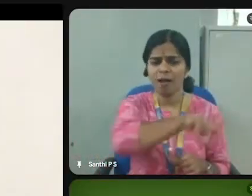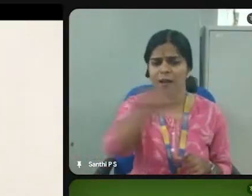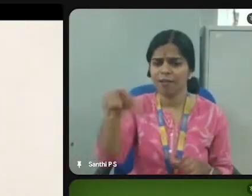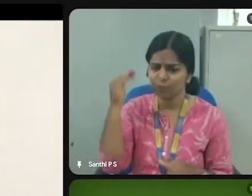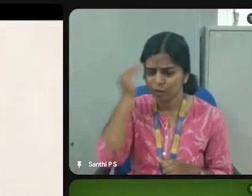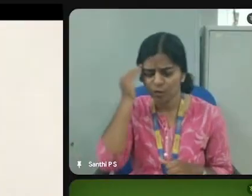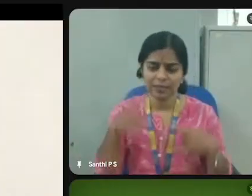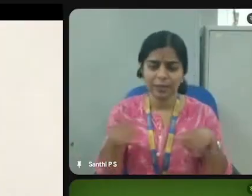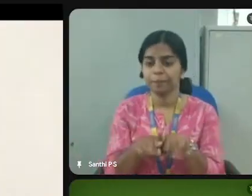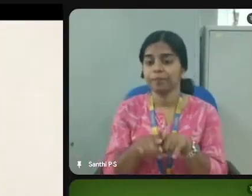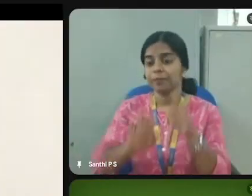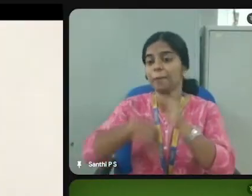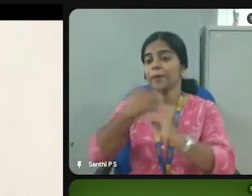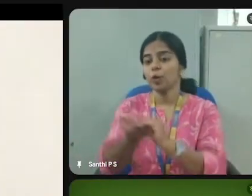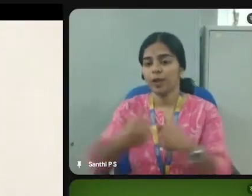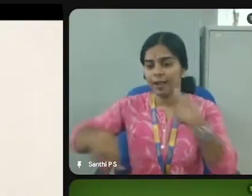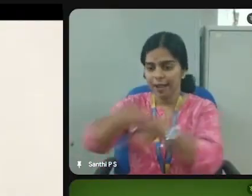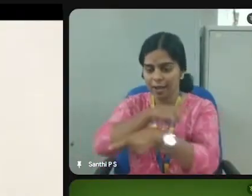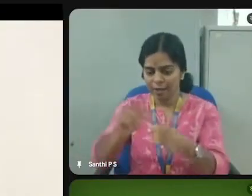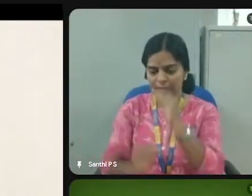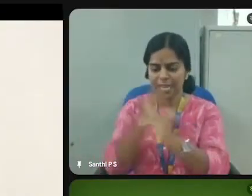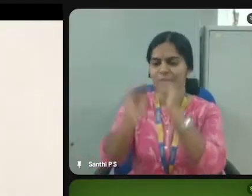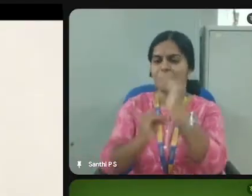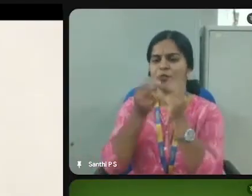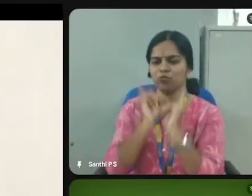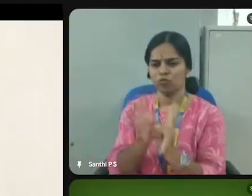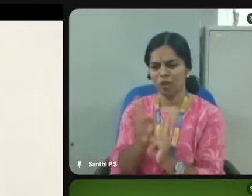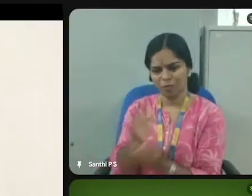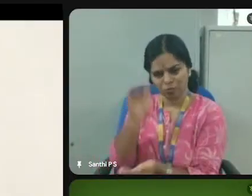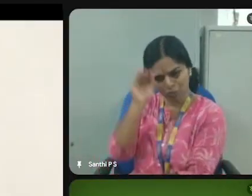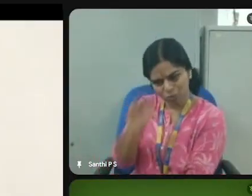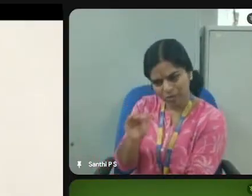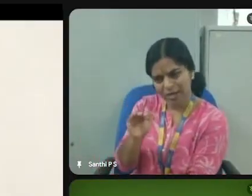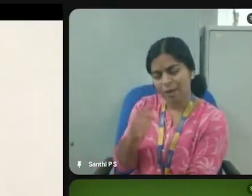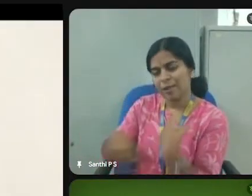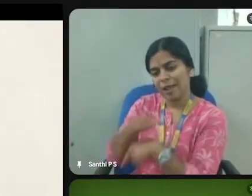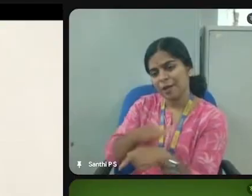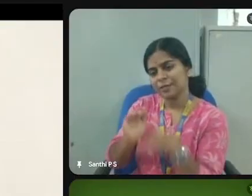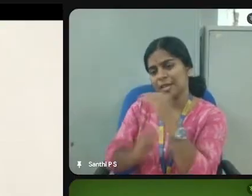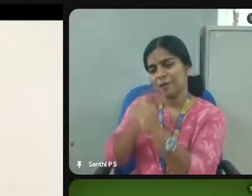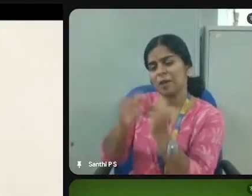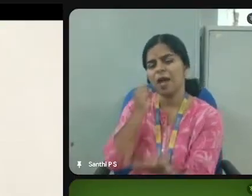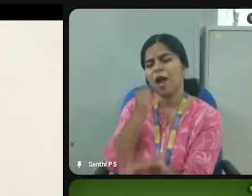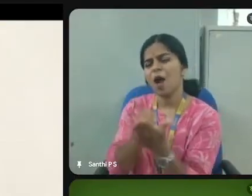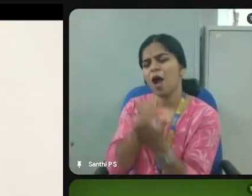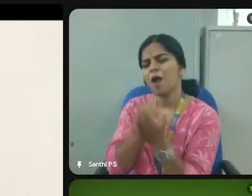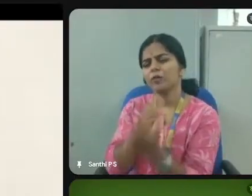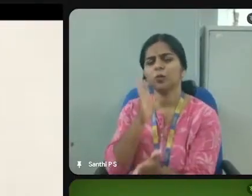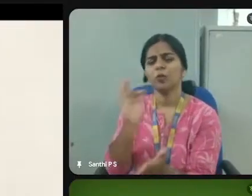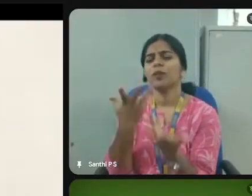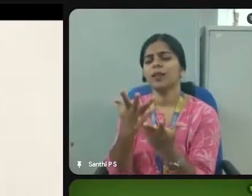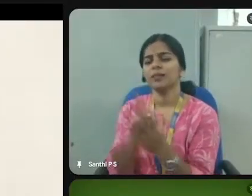അറിയാവുന്നതുപോലെ തന്നെ പിന്നീടുള്ള ഭാഷാ വികസനത്തിന്, നോർമൽ കുട്ടികളുടെ ആയാലും ഭാഷാ വികസനത്തിന് വളരെ അത്യാവശ്യമായ ഒരു